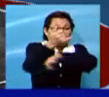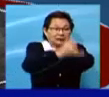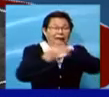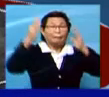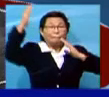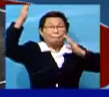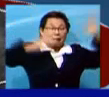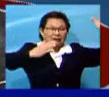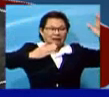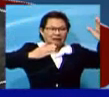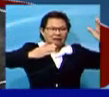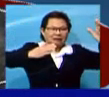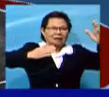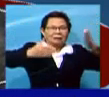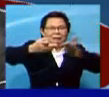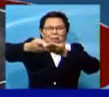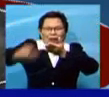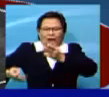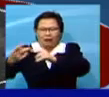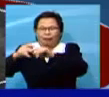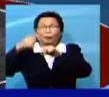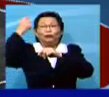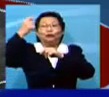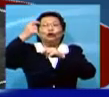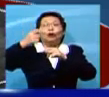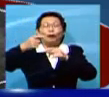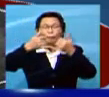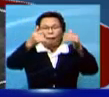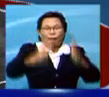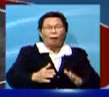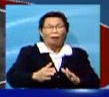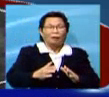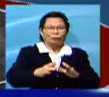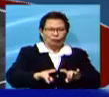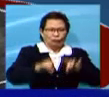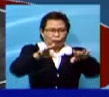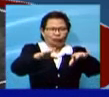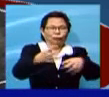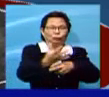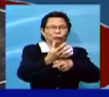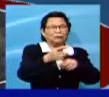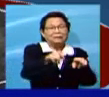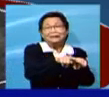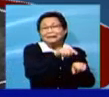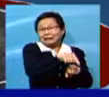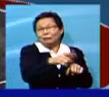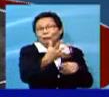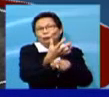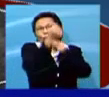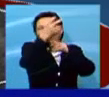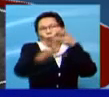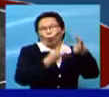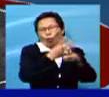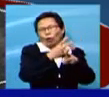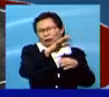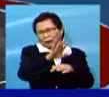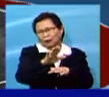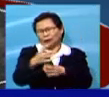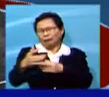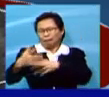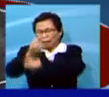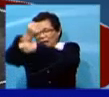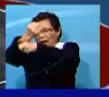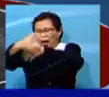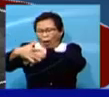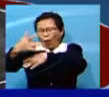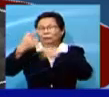perak selepas tewas kepada pemain tuan rumah yang juga juara dunia, Jeremy Henry. Sofi yang kelihatan tenang di awal permainan